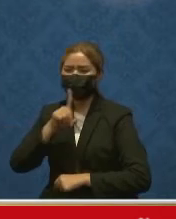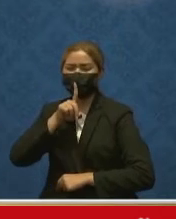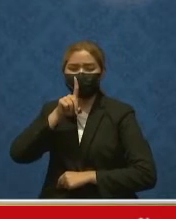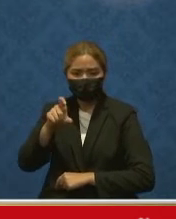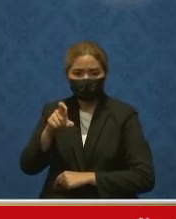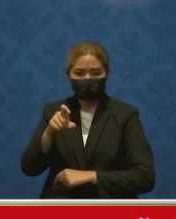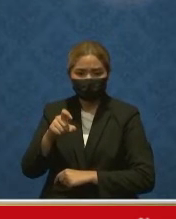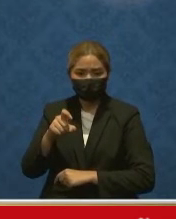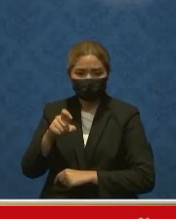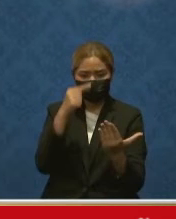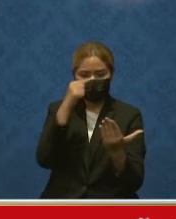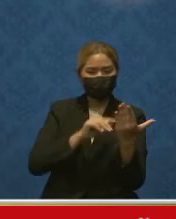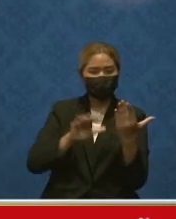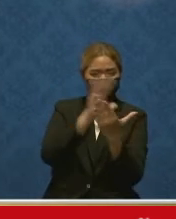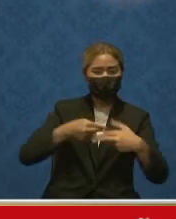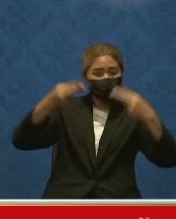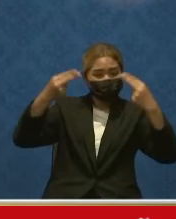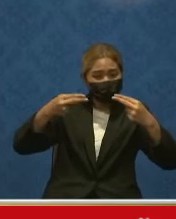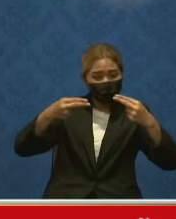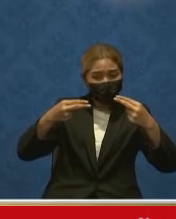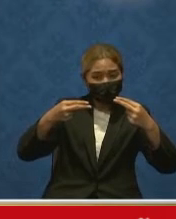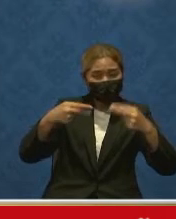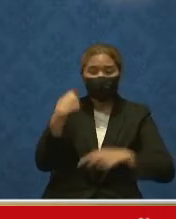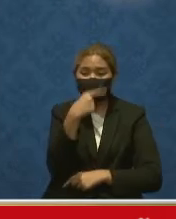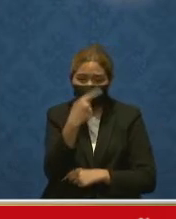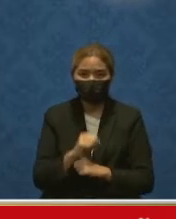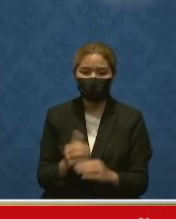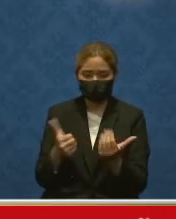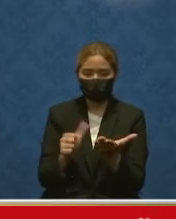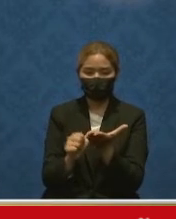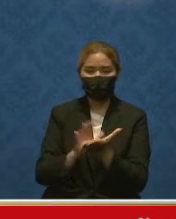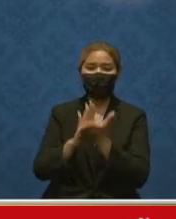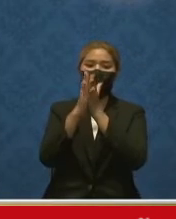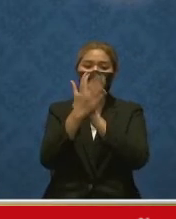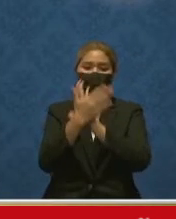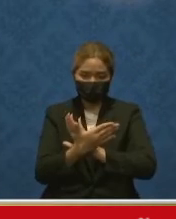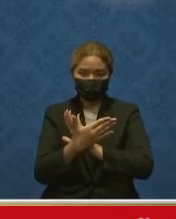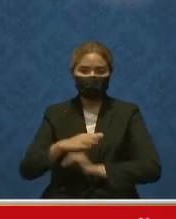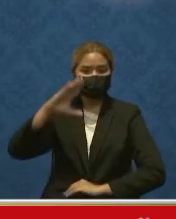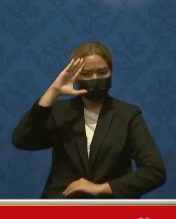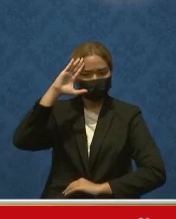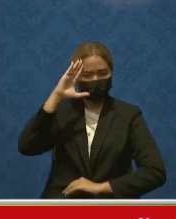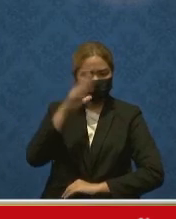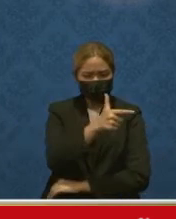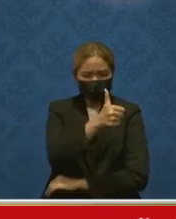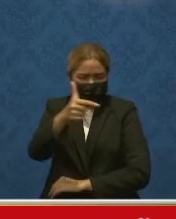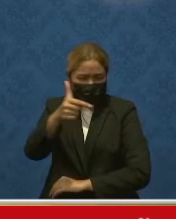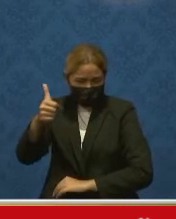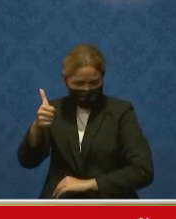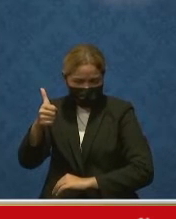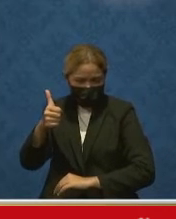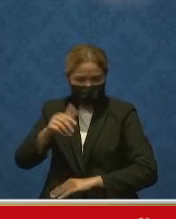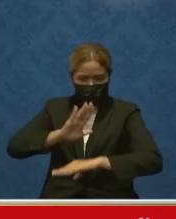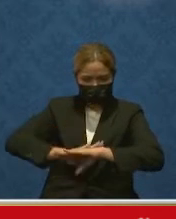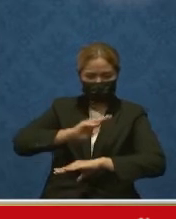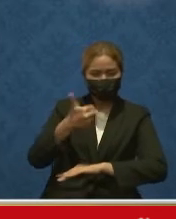ปรับบริบทไปของกองของกองทัพผมชื่ออะไรในทหารที่ดีๆฝีมือดีๆเยอะๆที่เขา